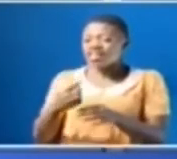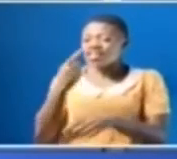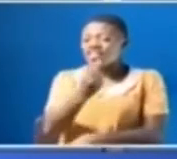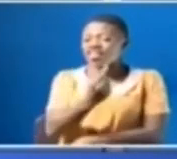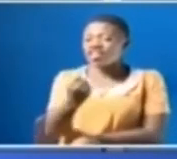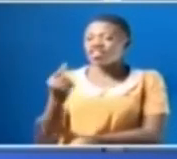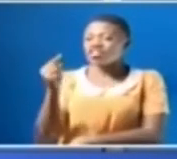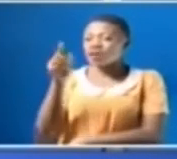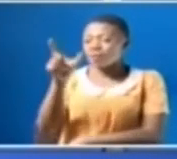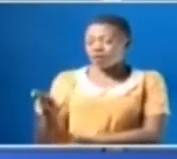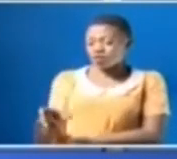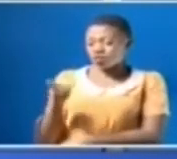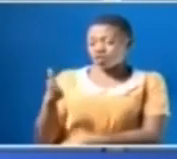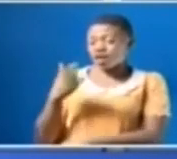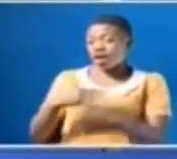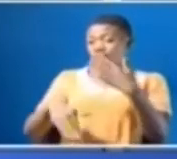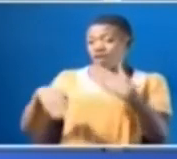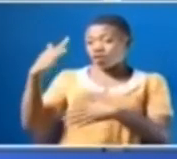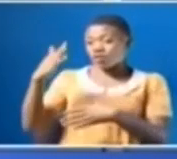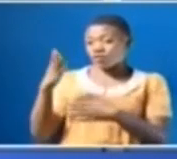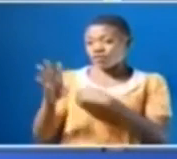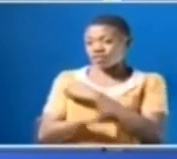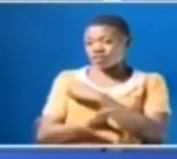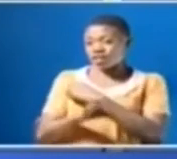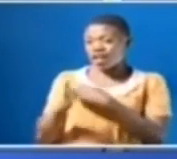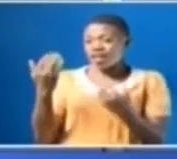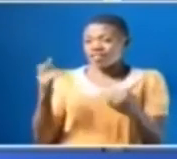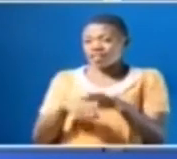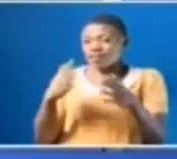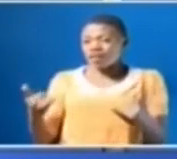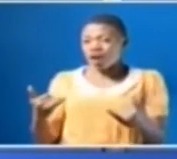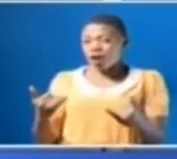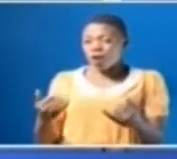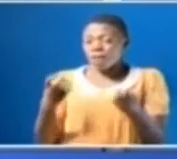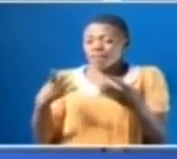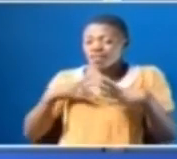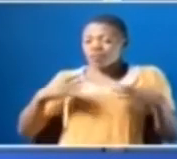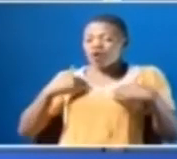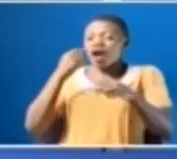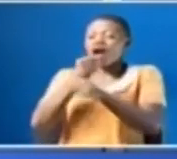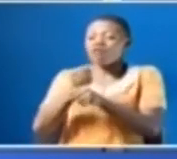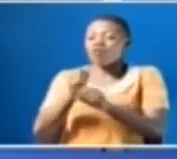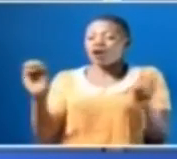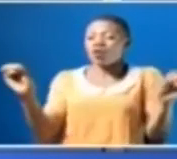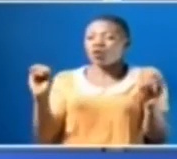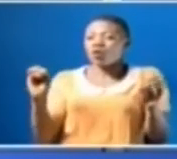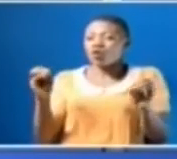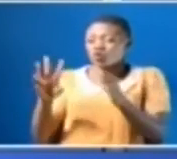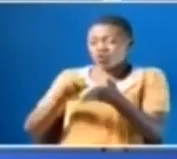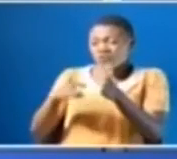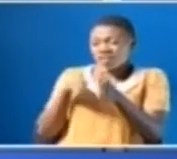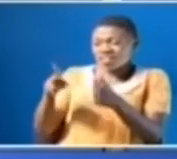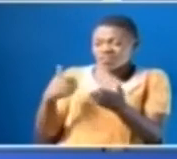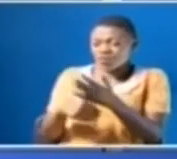sasa hivi kiwango cha wale watu wasio na kazi hapa nchini ni cha juu sana, inamaanisha kwamba hili litakuwa limesuluhishwa kweli?